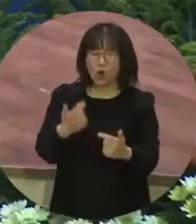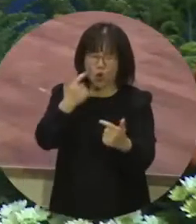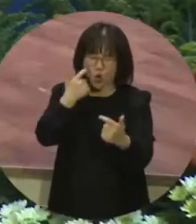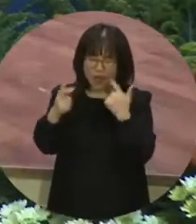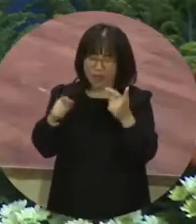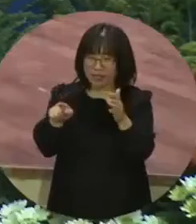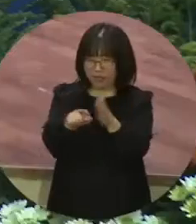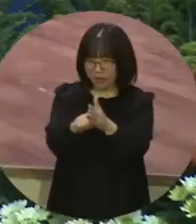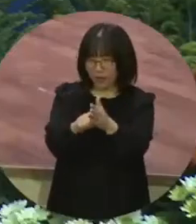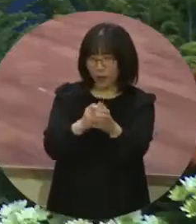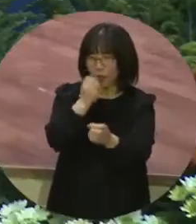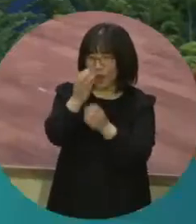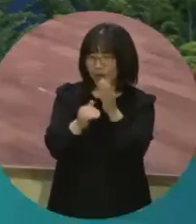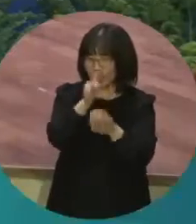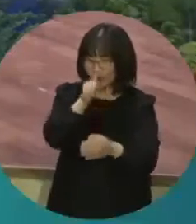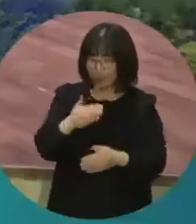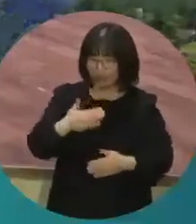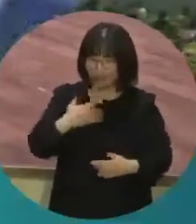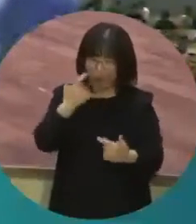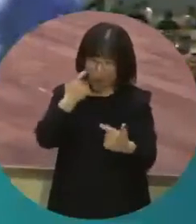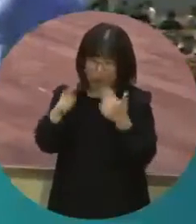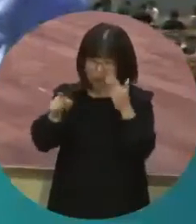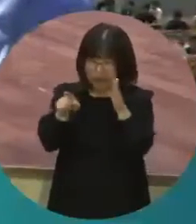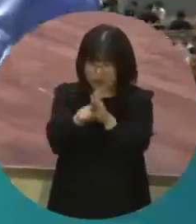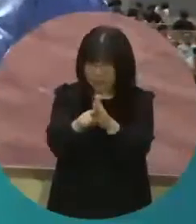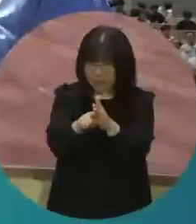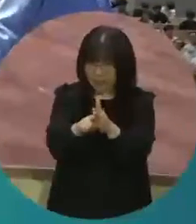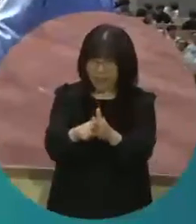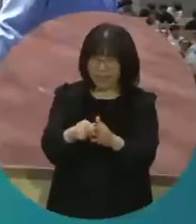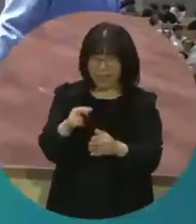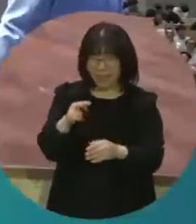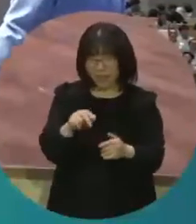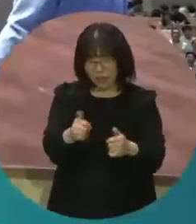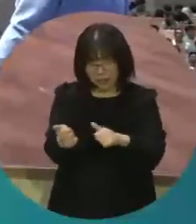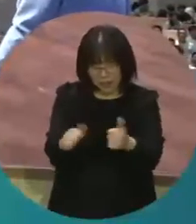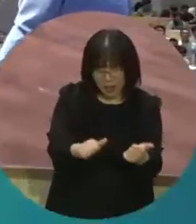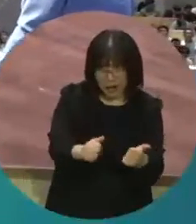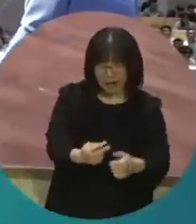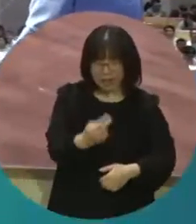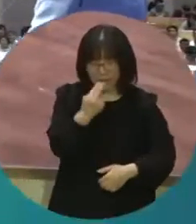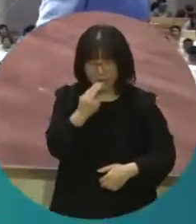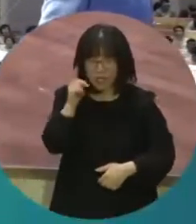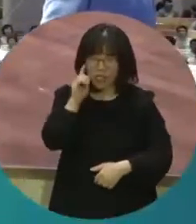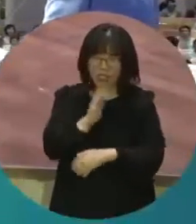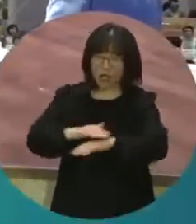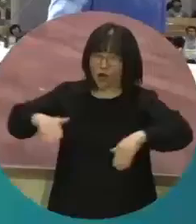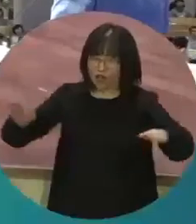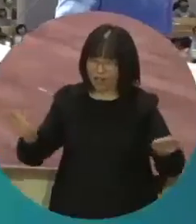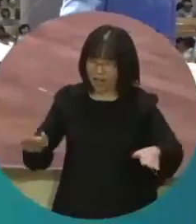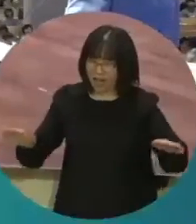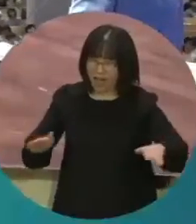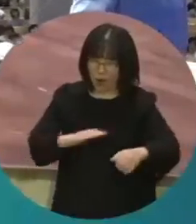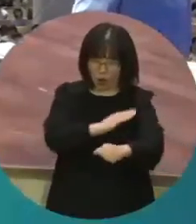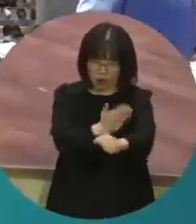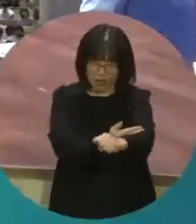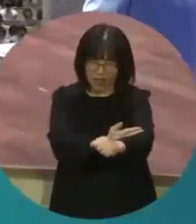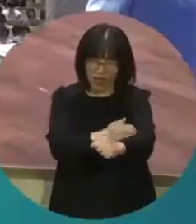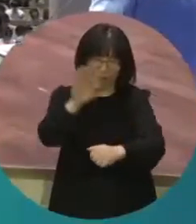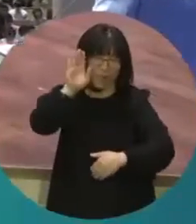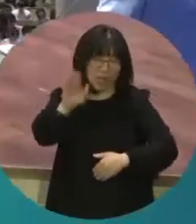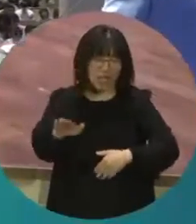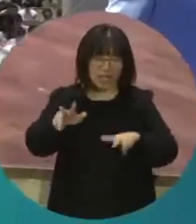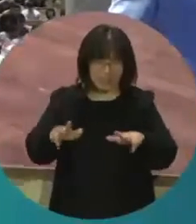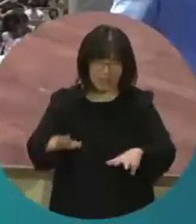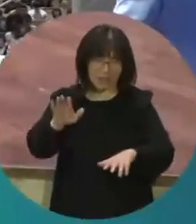확신에 차서 고백을 합니다. 내가 확신하노니 사망이나 생명이나 천사들이나 권세자들이나 현재일이나 장래일이나